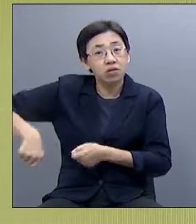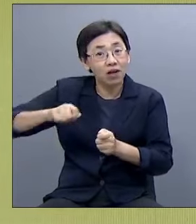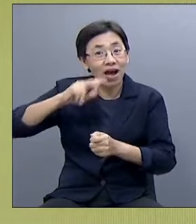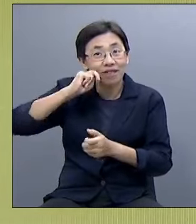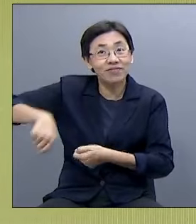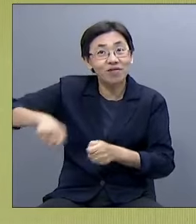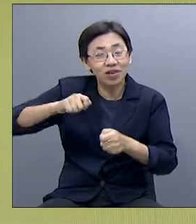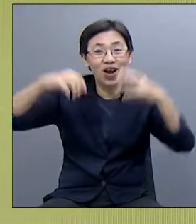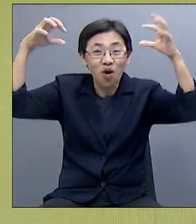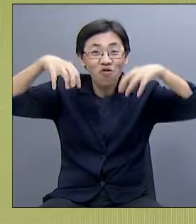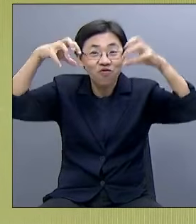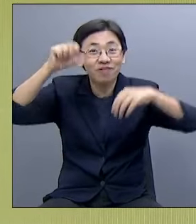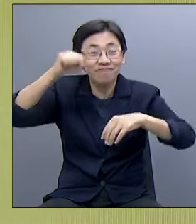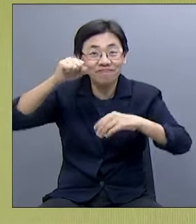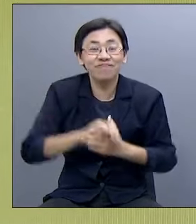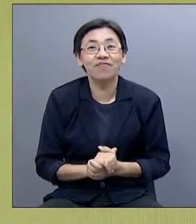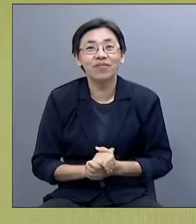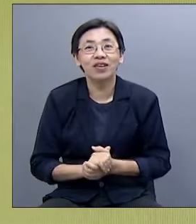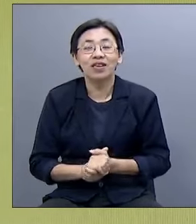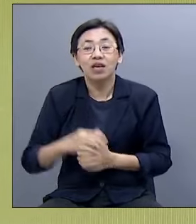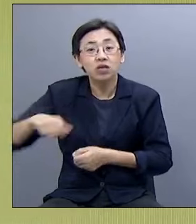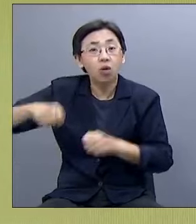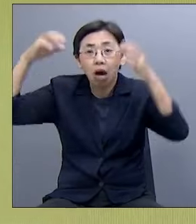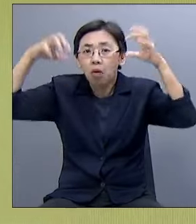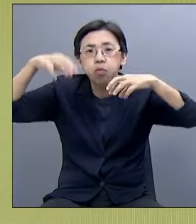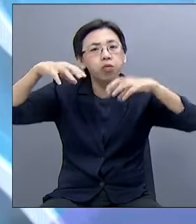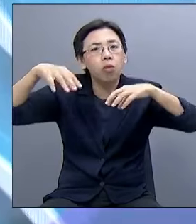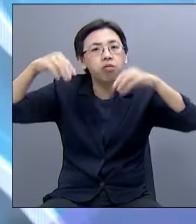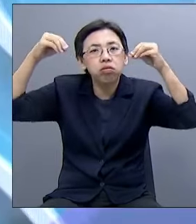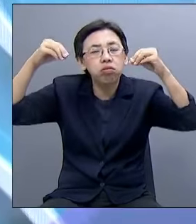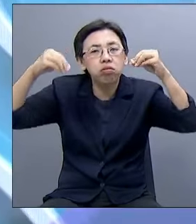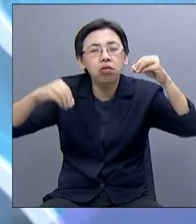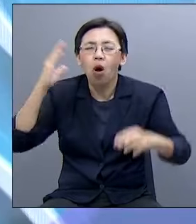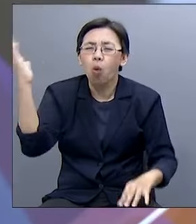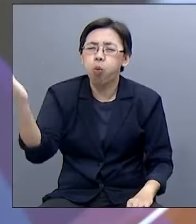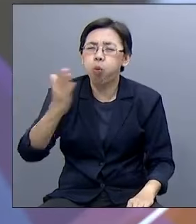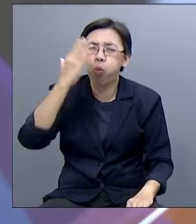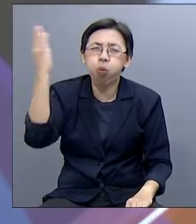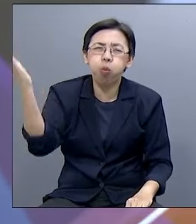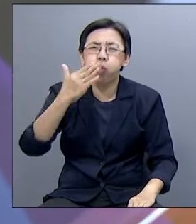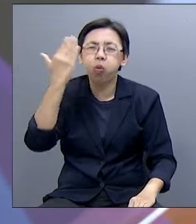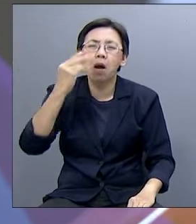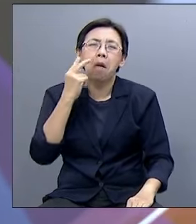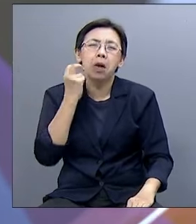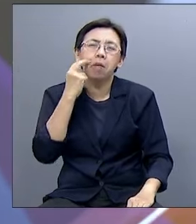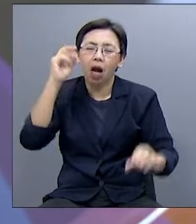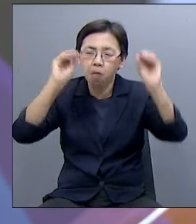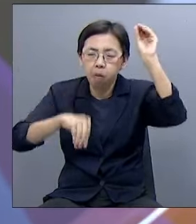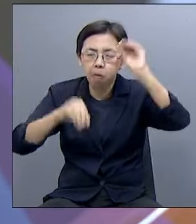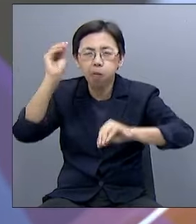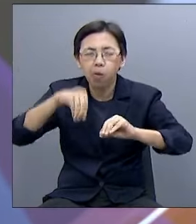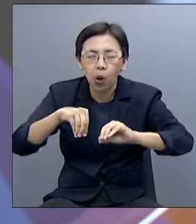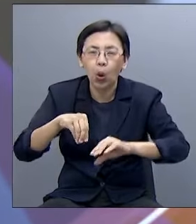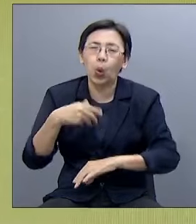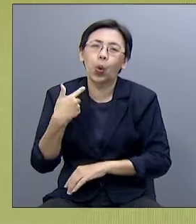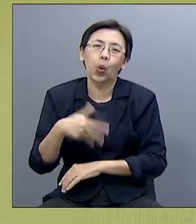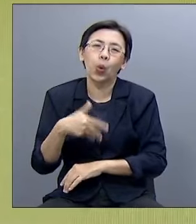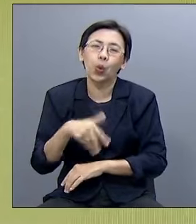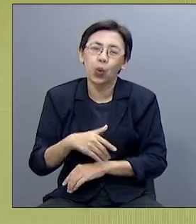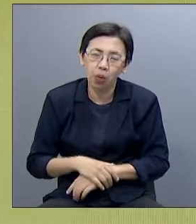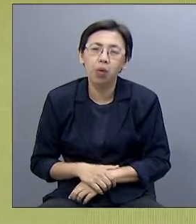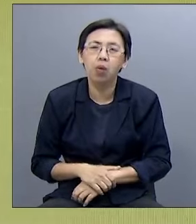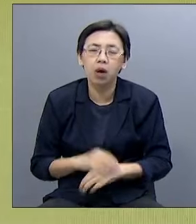นมักจะตก ใช่มันควรจะมีฝนแหละ ไม่มีเลย มีแต่พายุ กลายเป็นพายุลูกเห็บหนักกว่าเดิม ใช่ค่ะนะคะก็จะส่งผลก